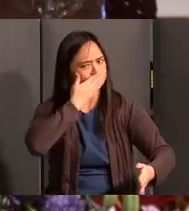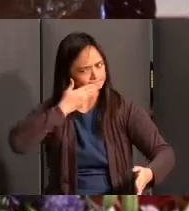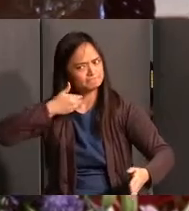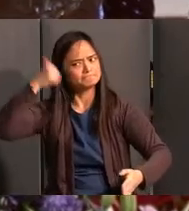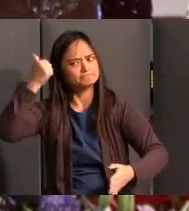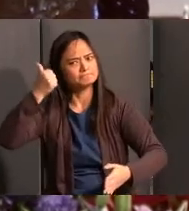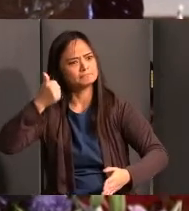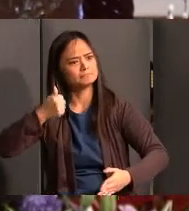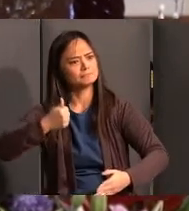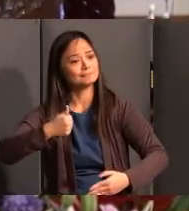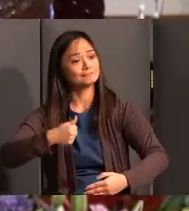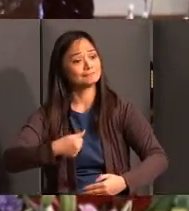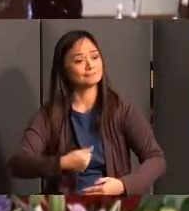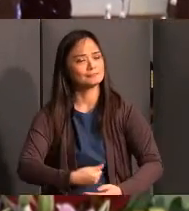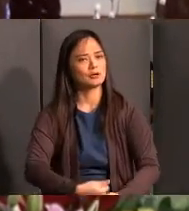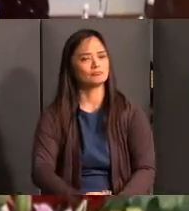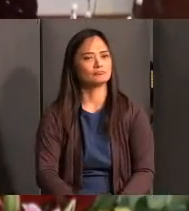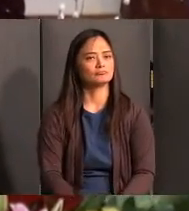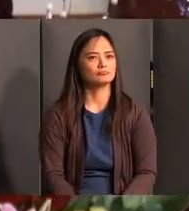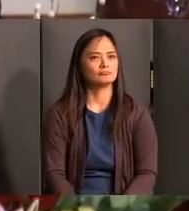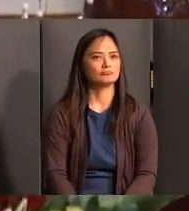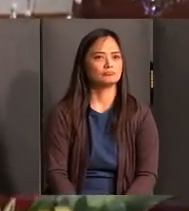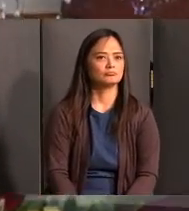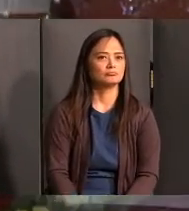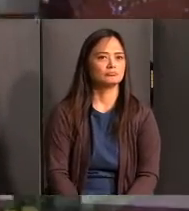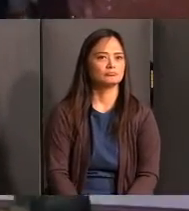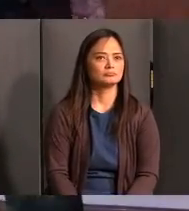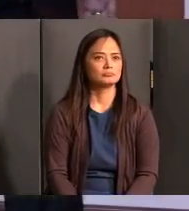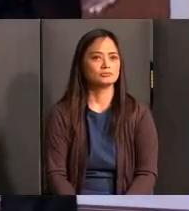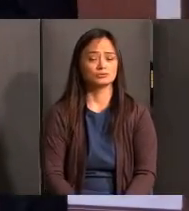Ano naman natin i-relate sa Panginoon? He did more than that.